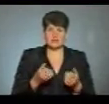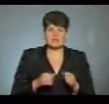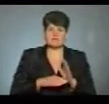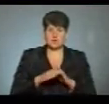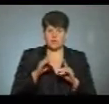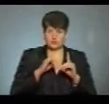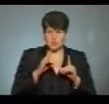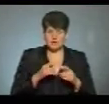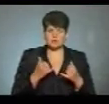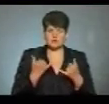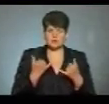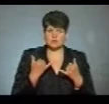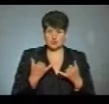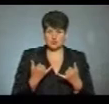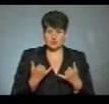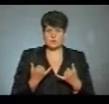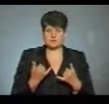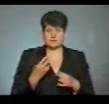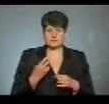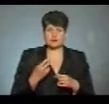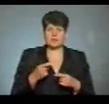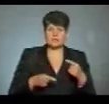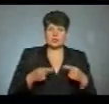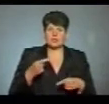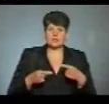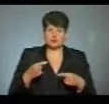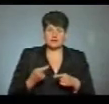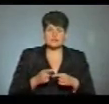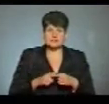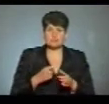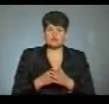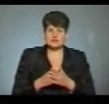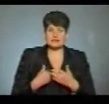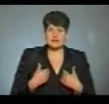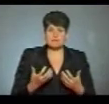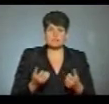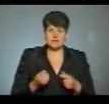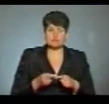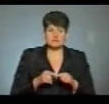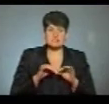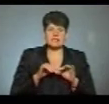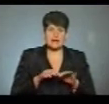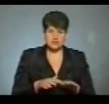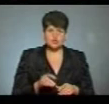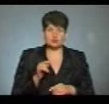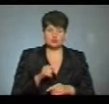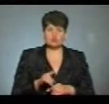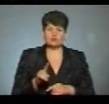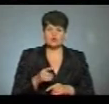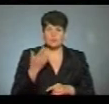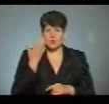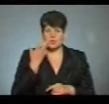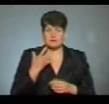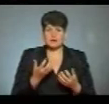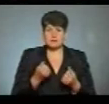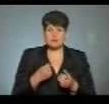і сьогодні слухаючи спікерів, які сьогодні критикували цей бюджет, я підтримую ці речі, тому що ми, коли приймали